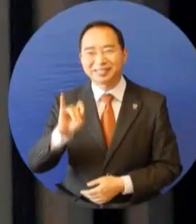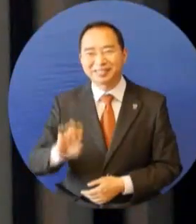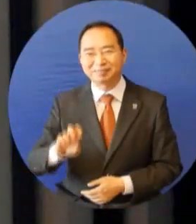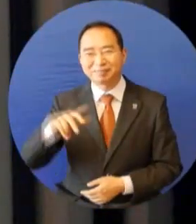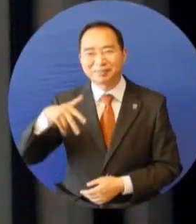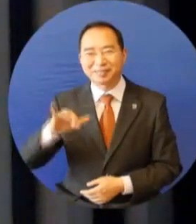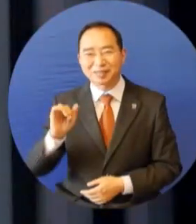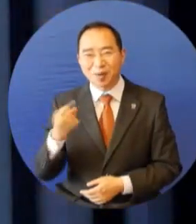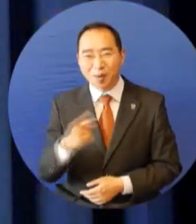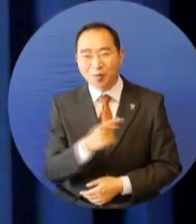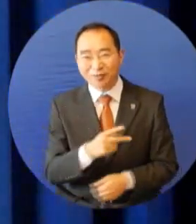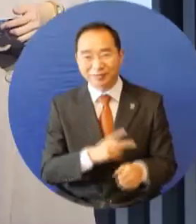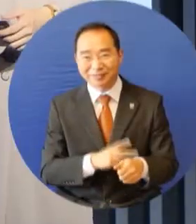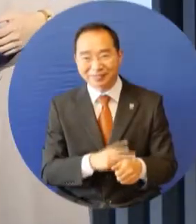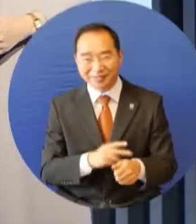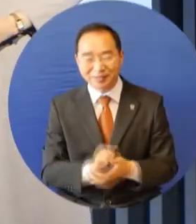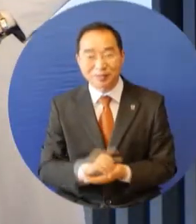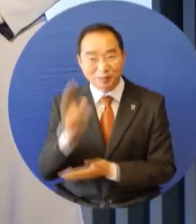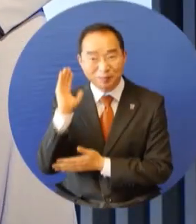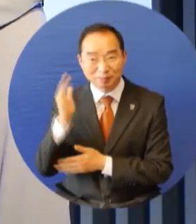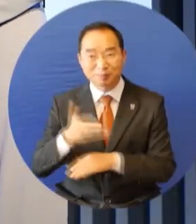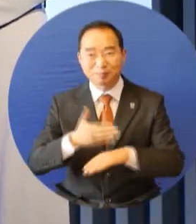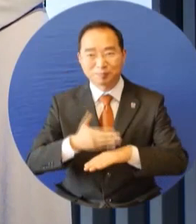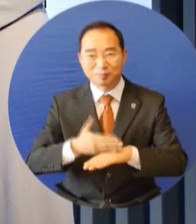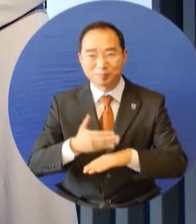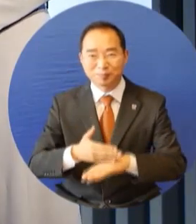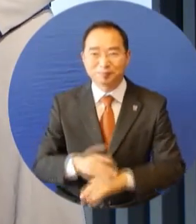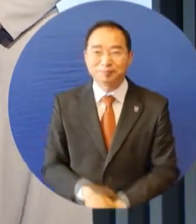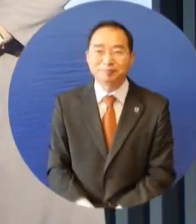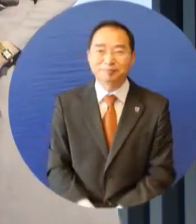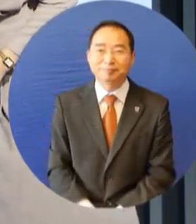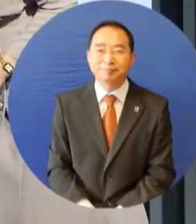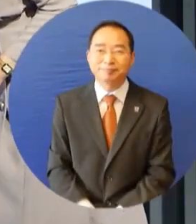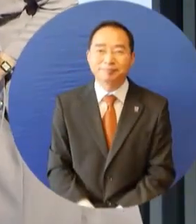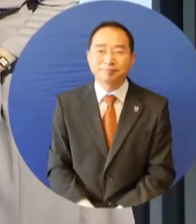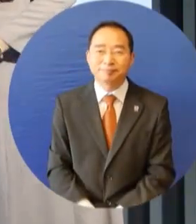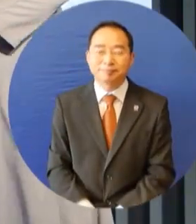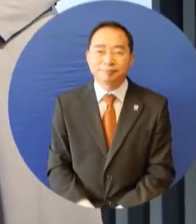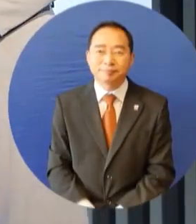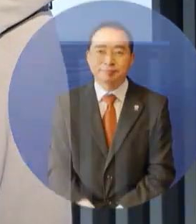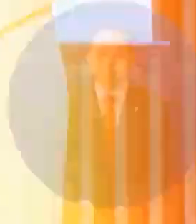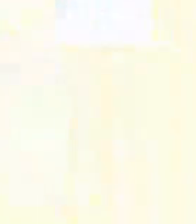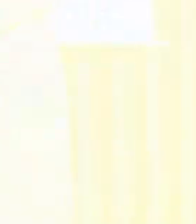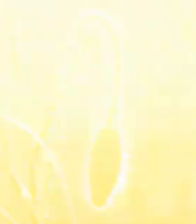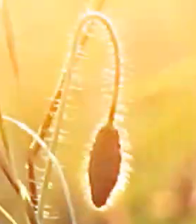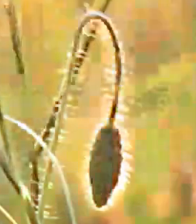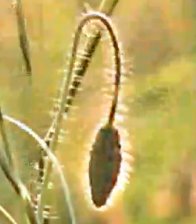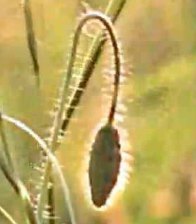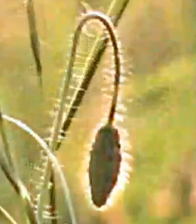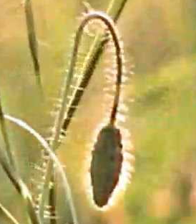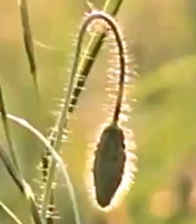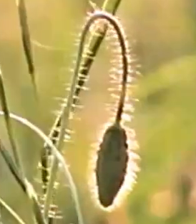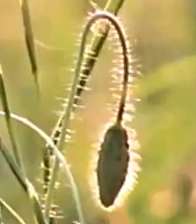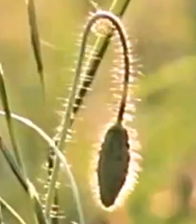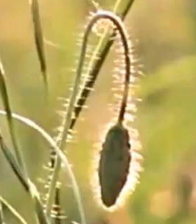요리 여정 기대해 보겠습니다. 오늘 강연 정말 감사합니다. 네, 감사합니다.